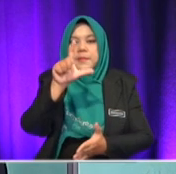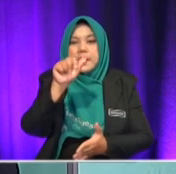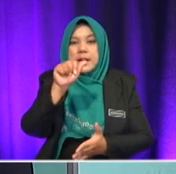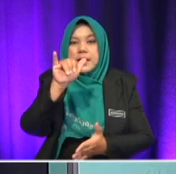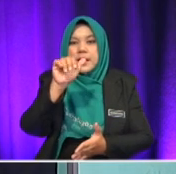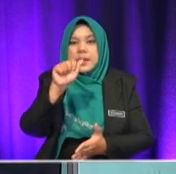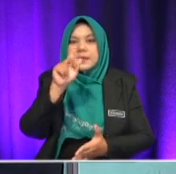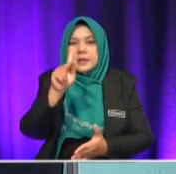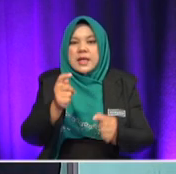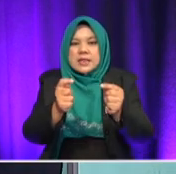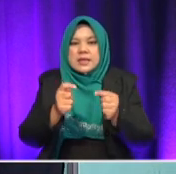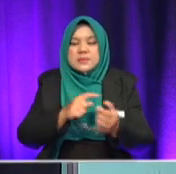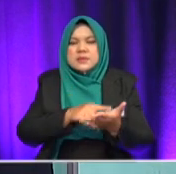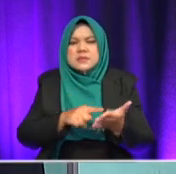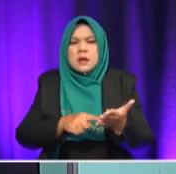pula